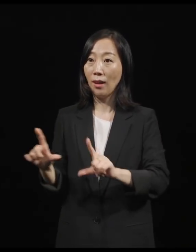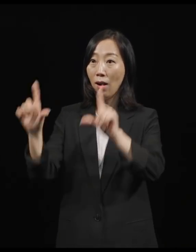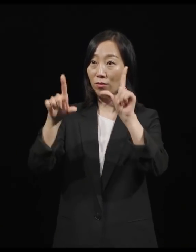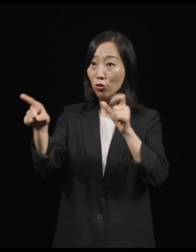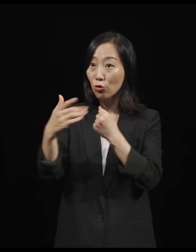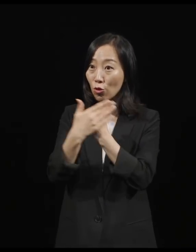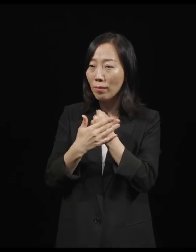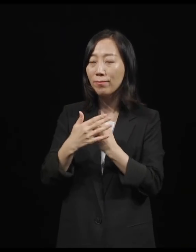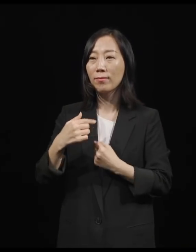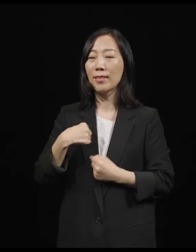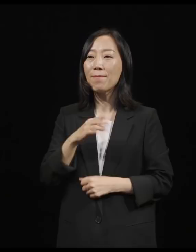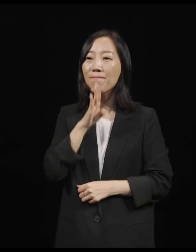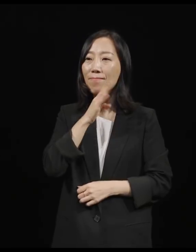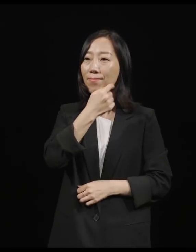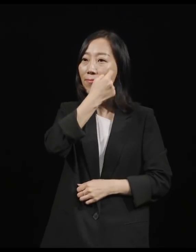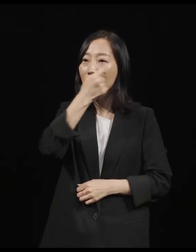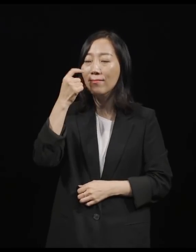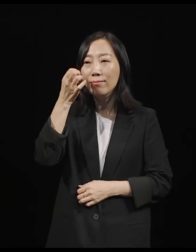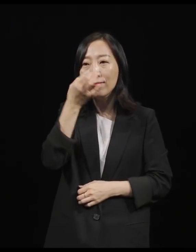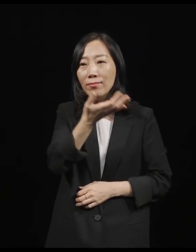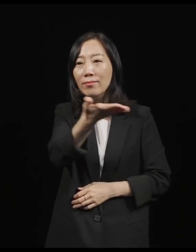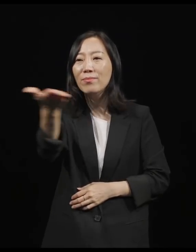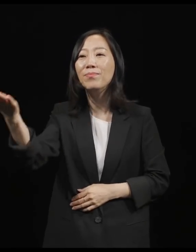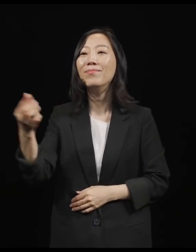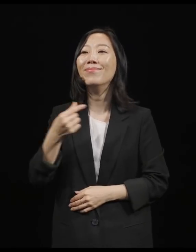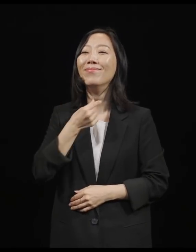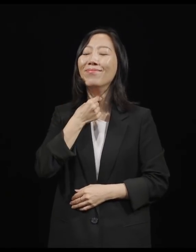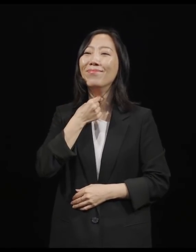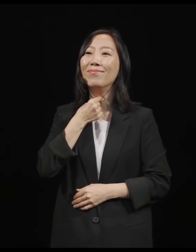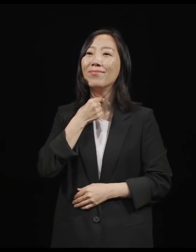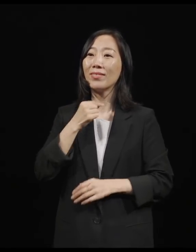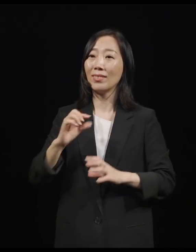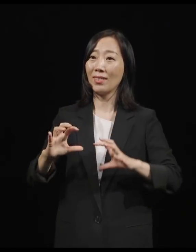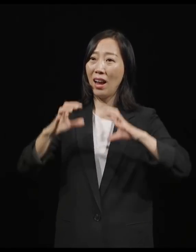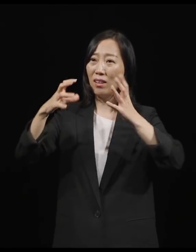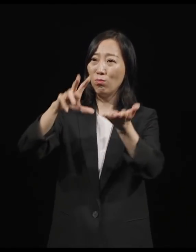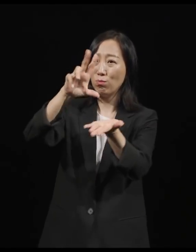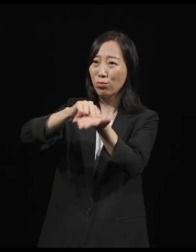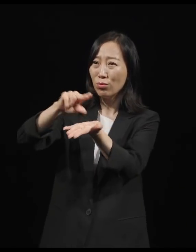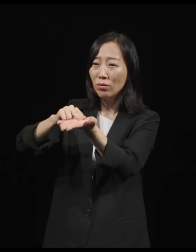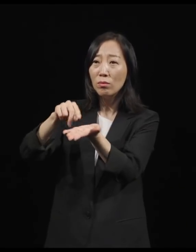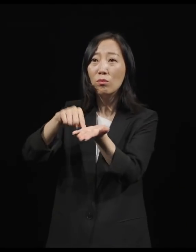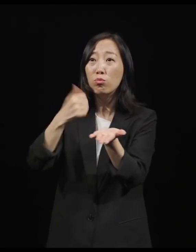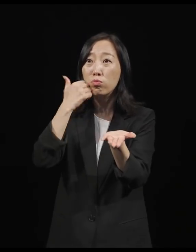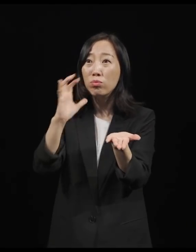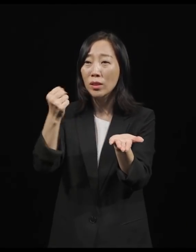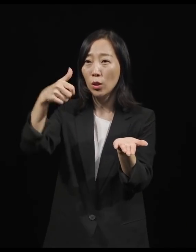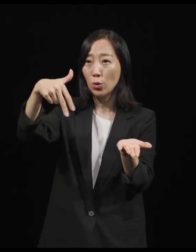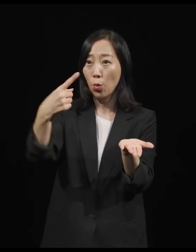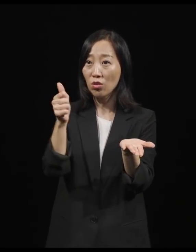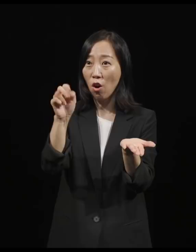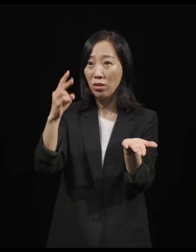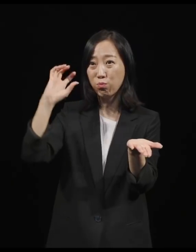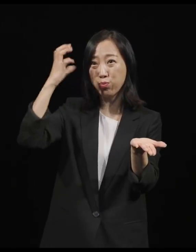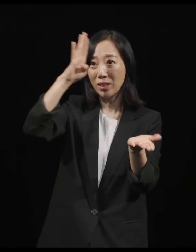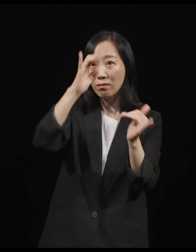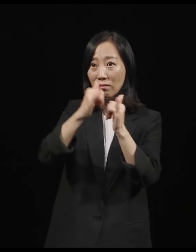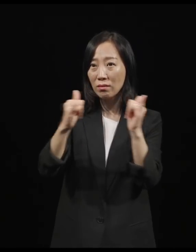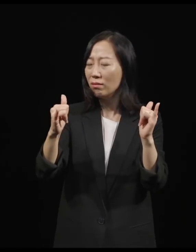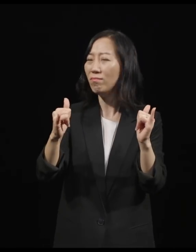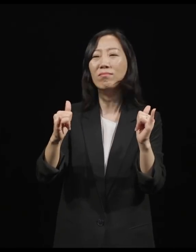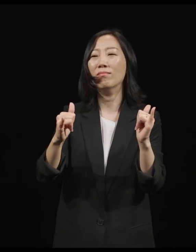증명하고 싶었어요. 세상에 문제를 일으키는 조현병 환자가 아니라 세상을 아름답게 변화시켜